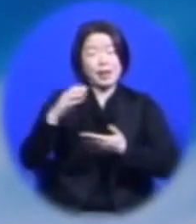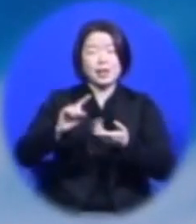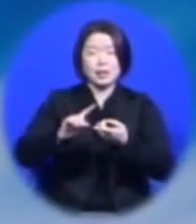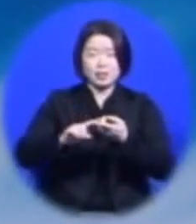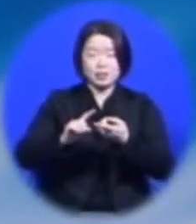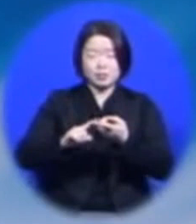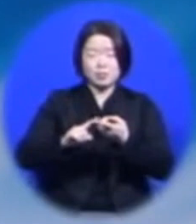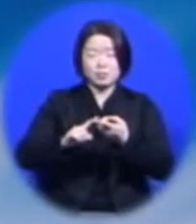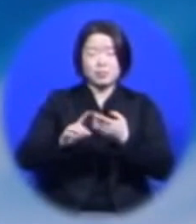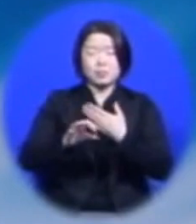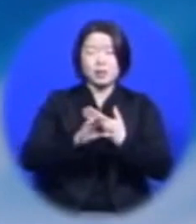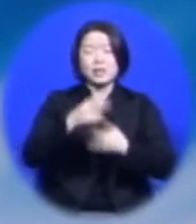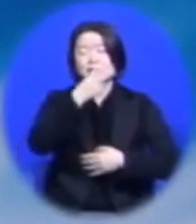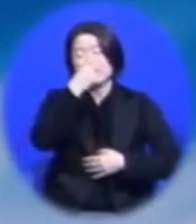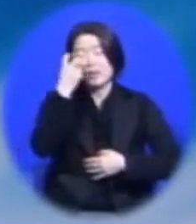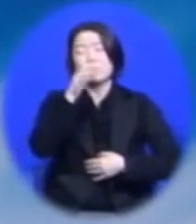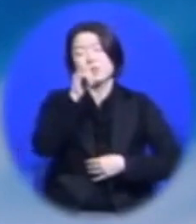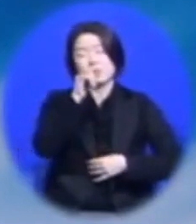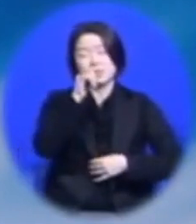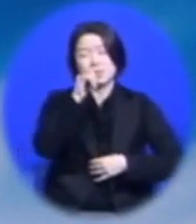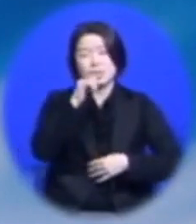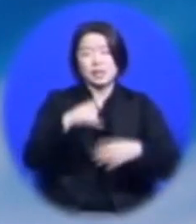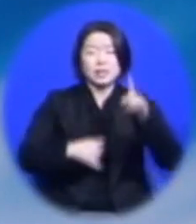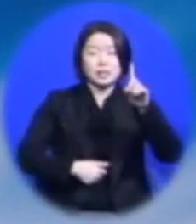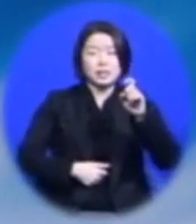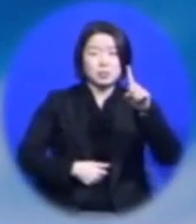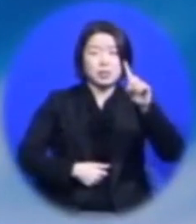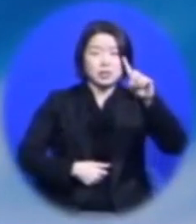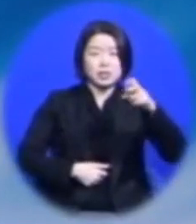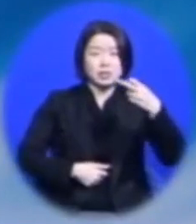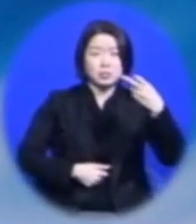있는 것입니다. 11절, 12절에 보면